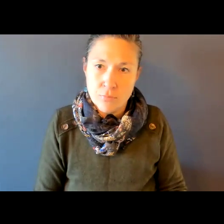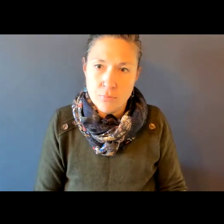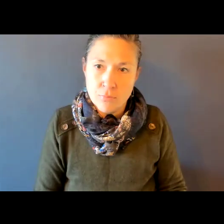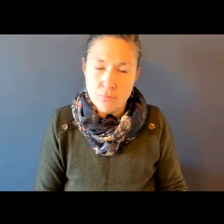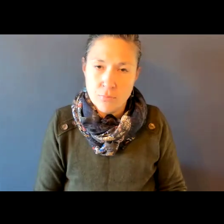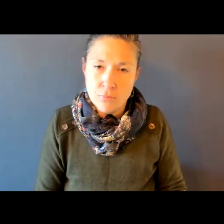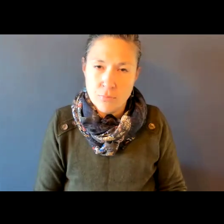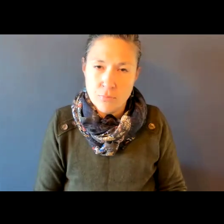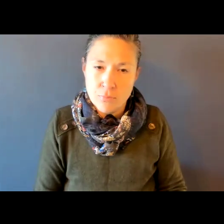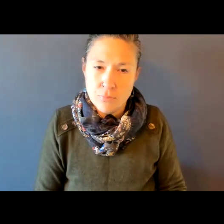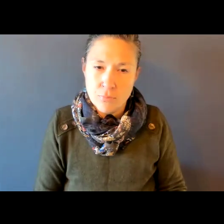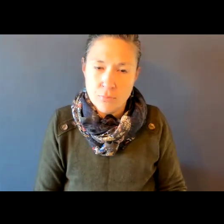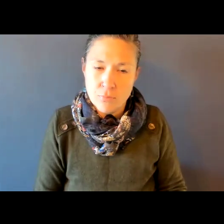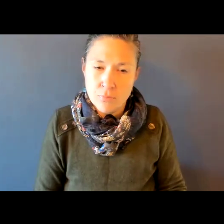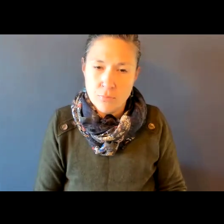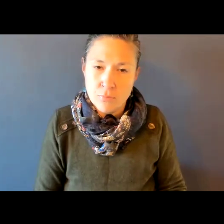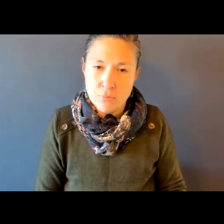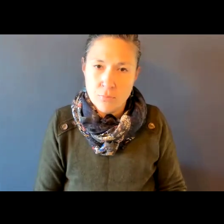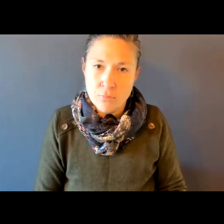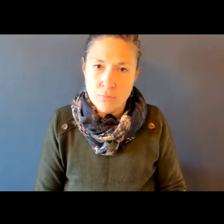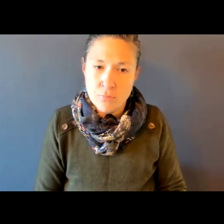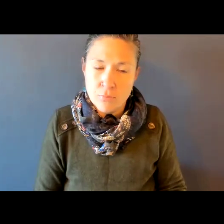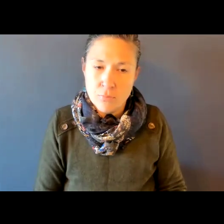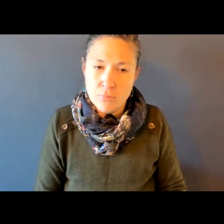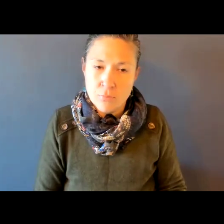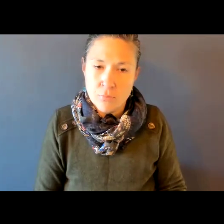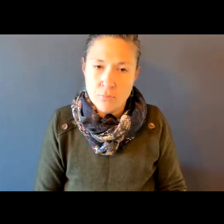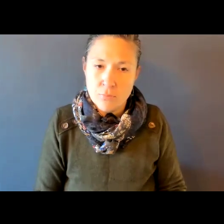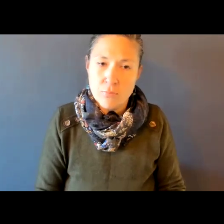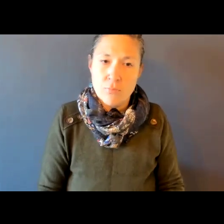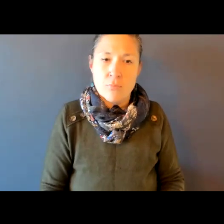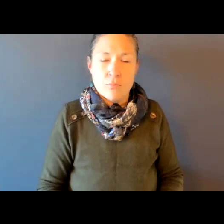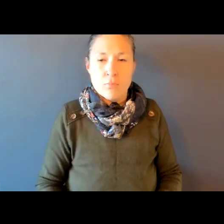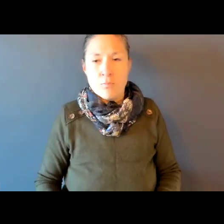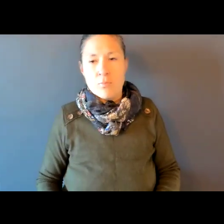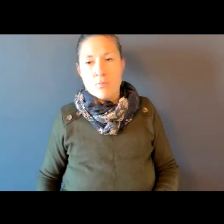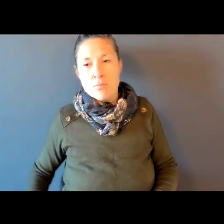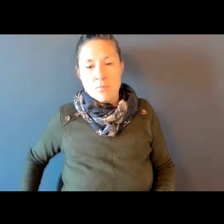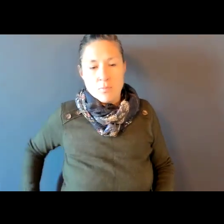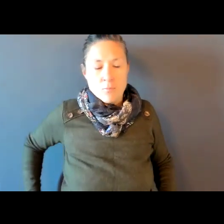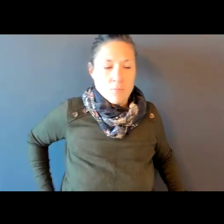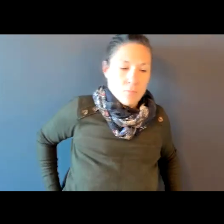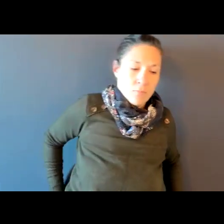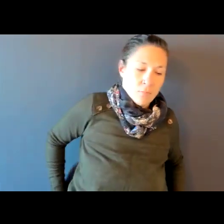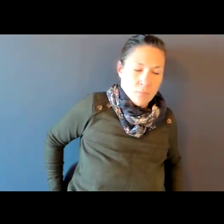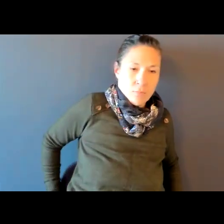del grupo que se encuentra en la parte inferior de la pantalla y elegir español.